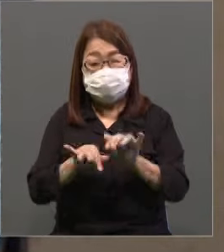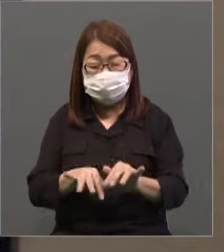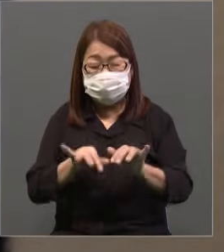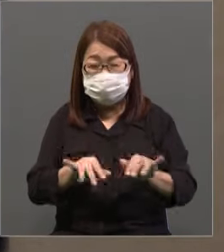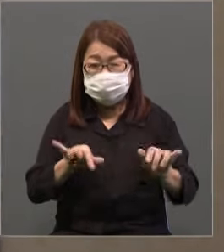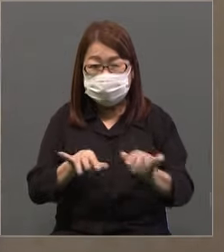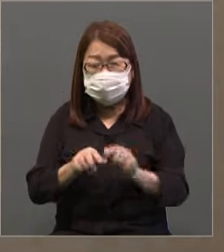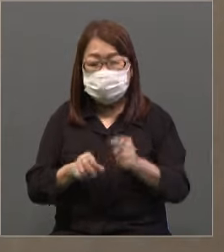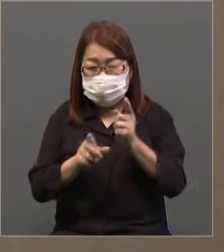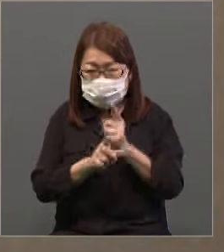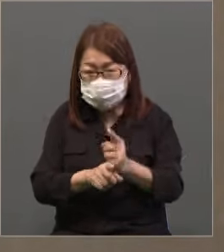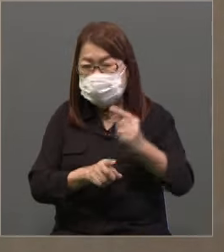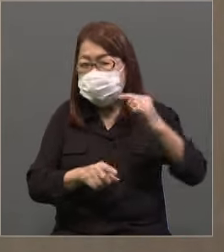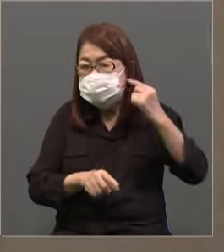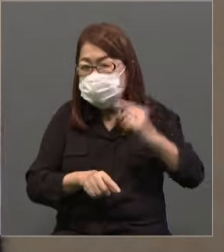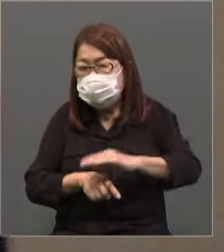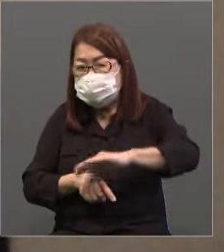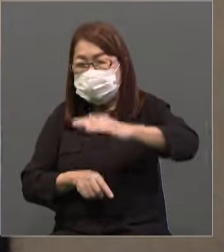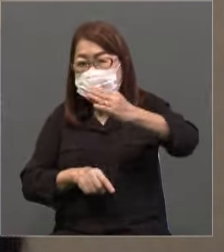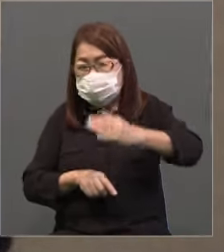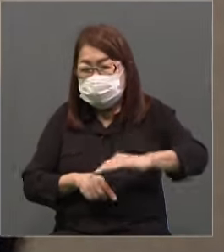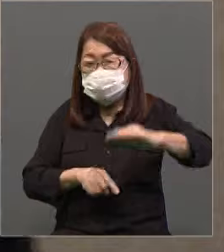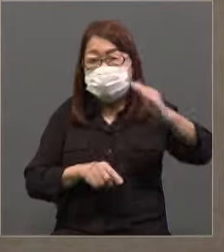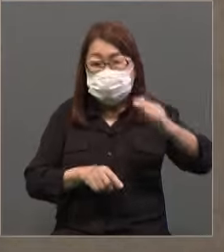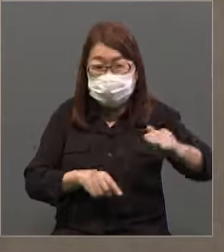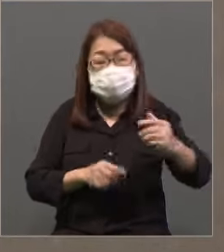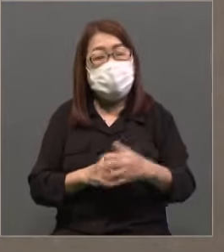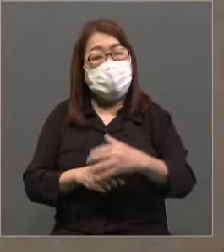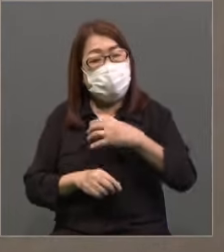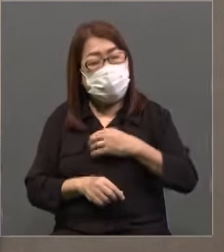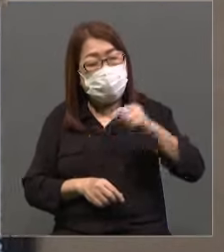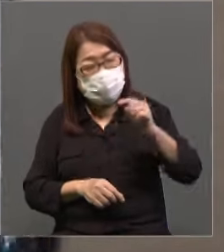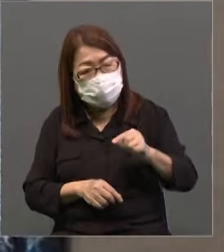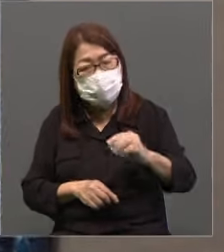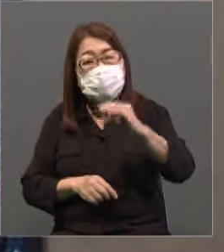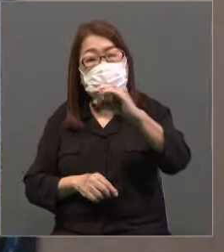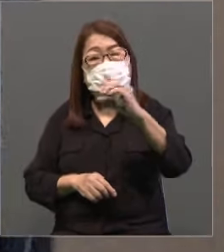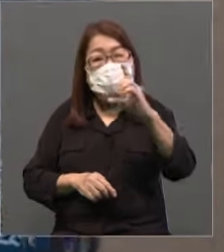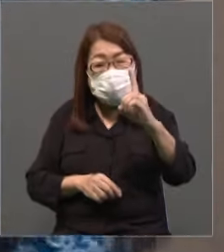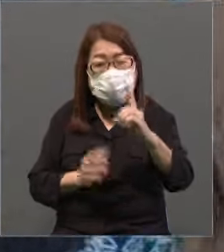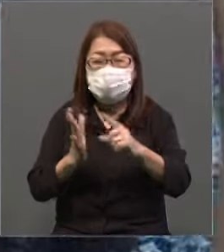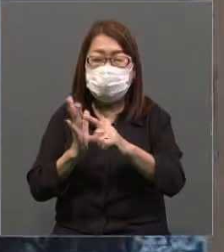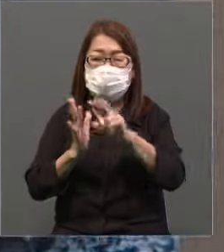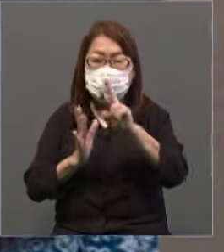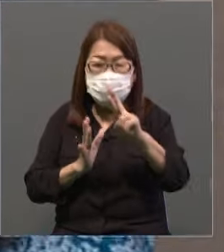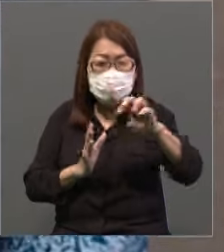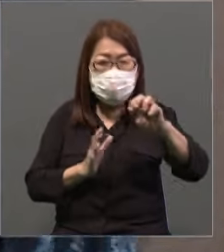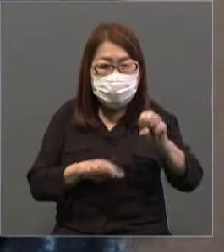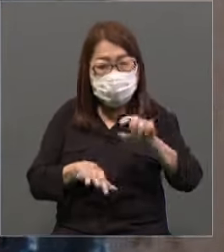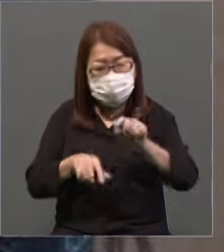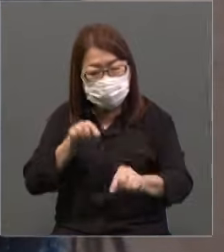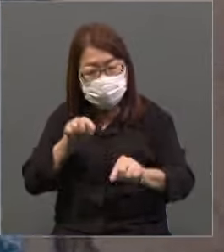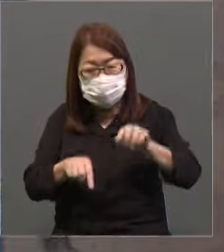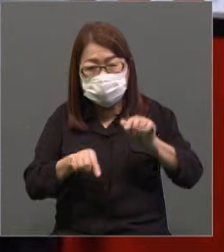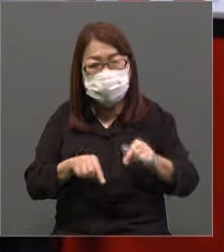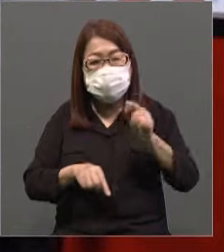องคุมทำนองคุมจังหวะการที่จะดีดว่าโดเลมีหรืออะไรเงี้ยค่ะมันต้องประสานกันหมดทั้งแต่หู